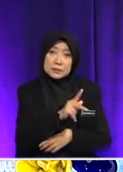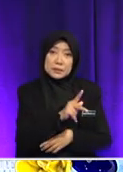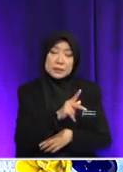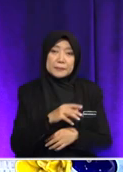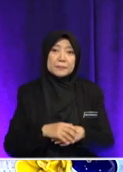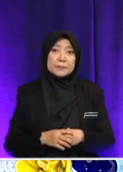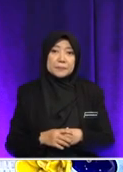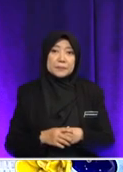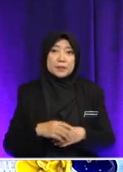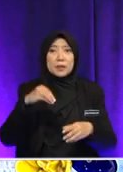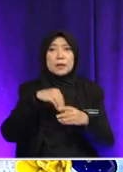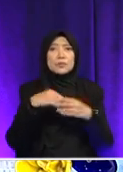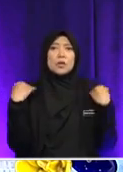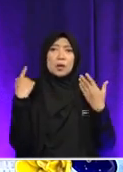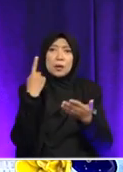sini